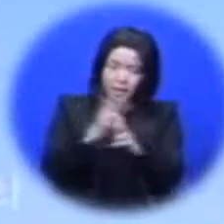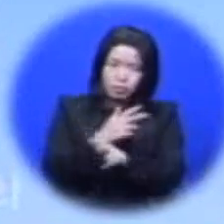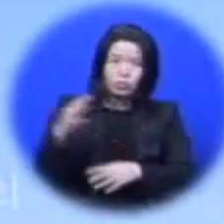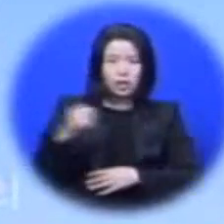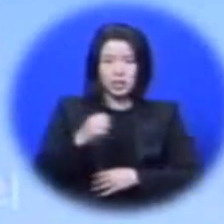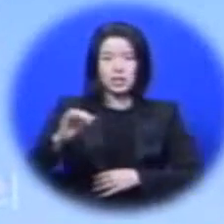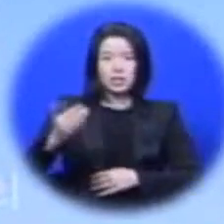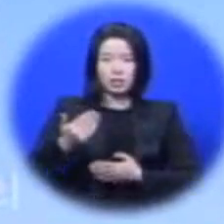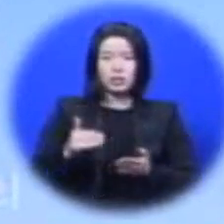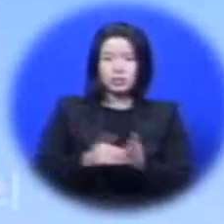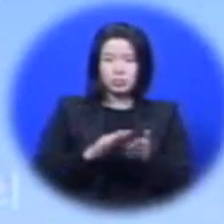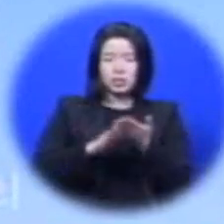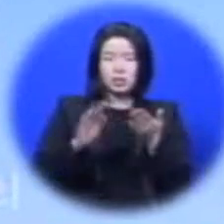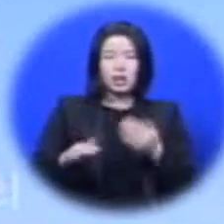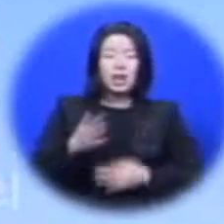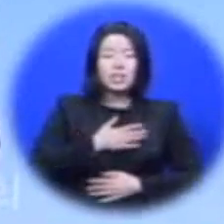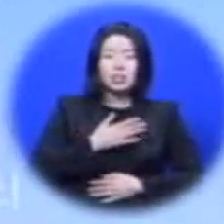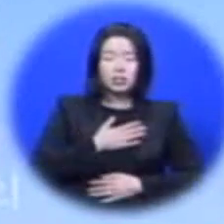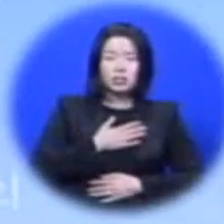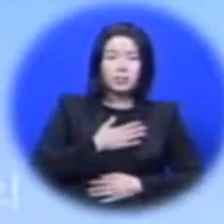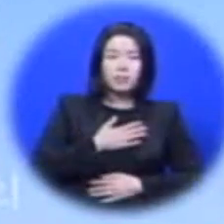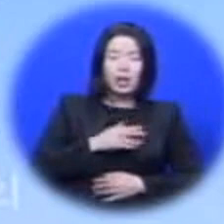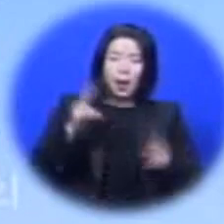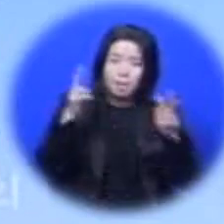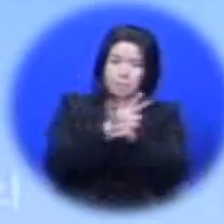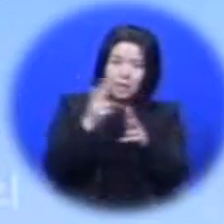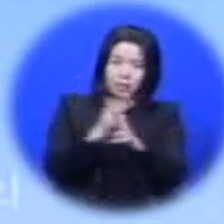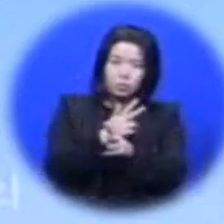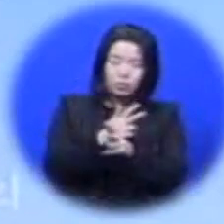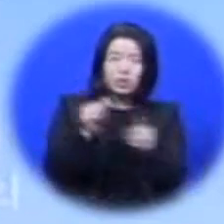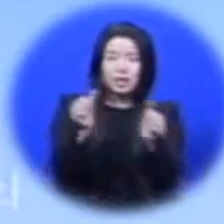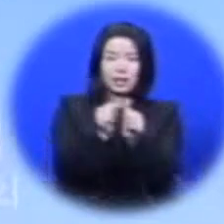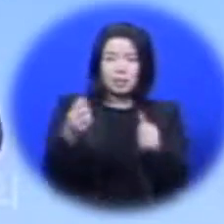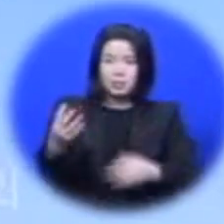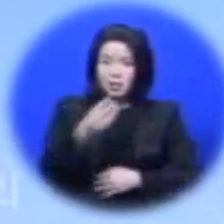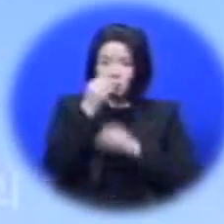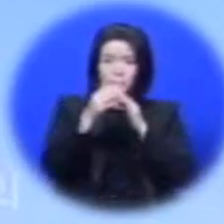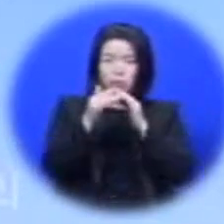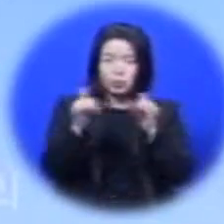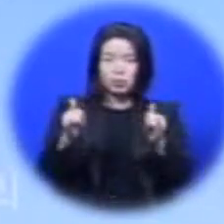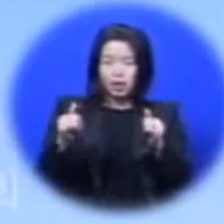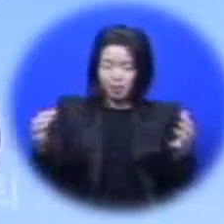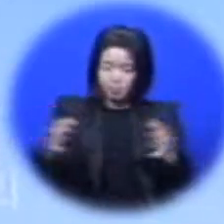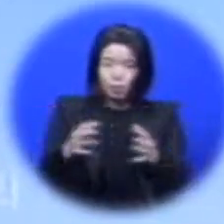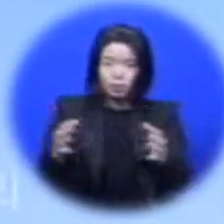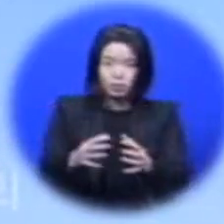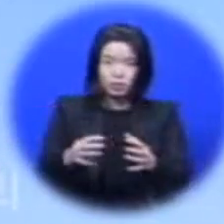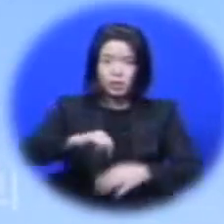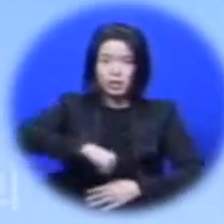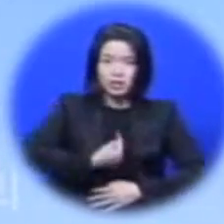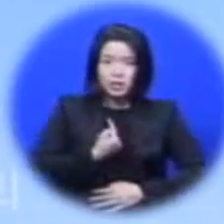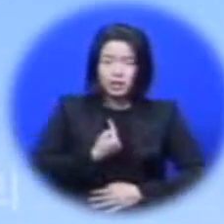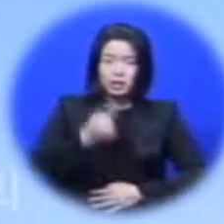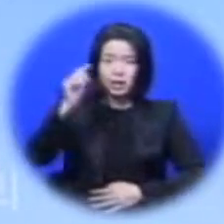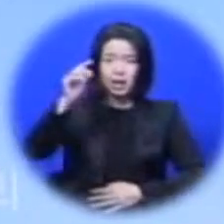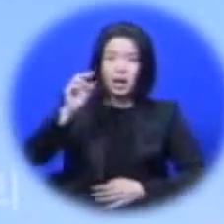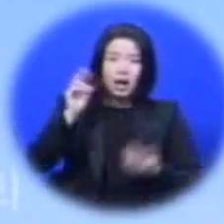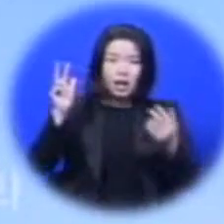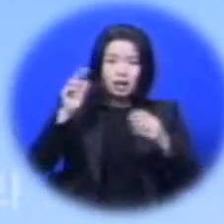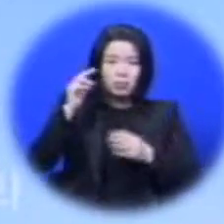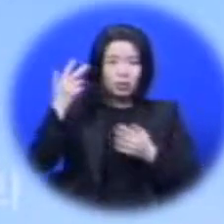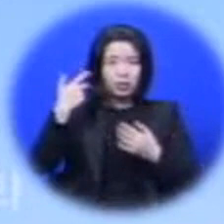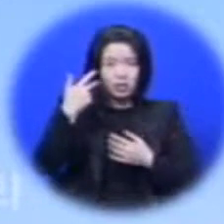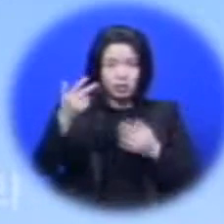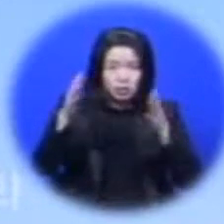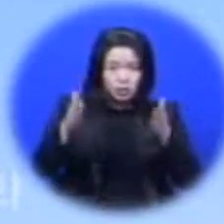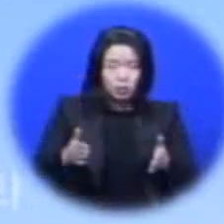거죠. 저는 매주 남자 성도들이 모여서 자기의 하루, 한 주간 동안의